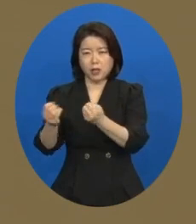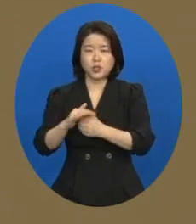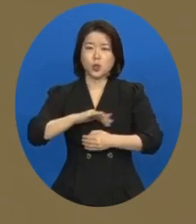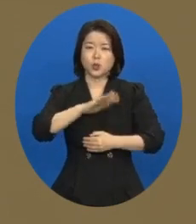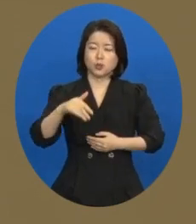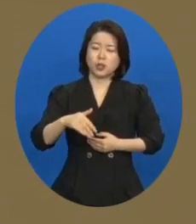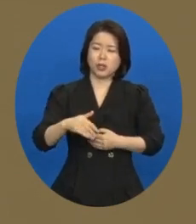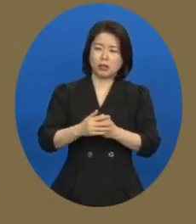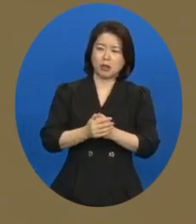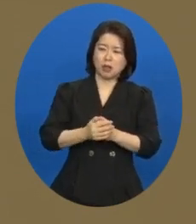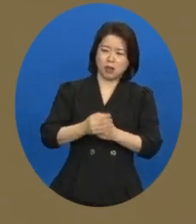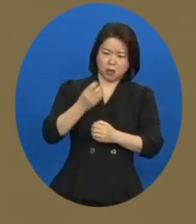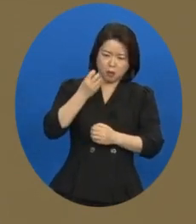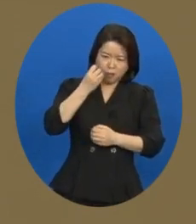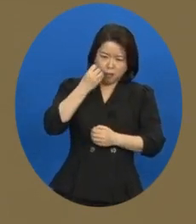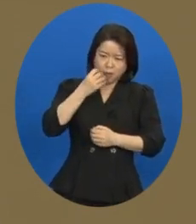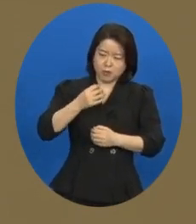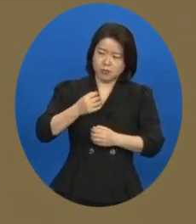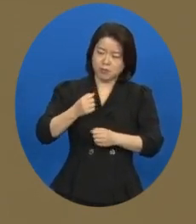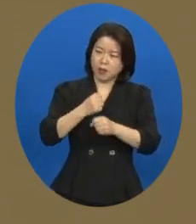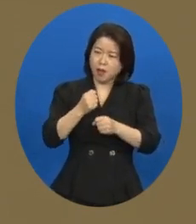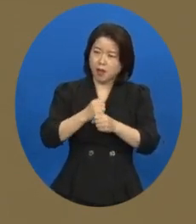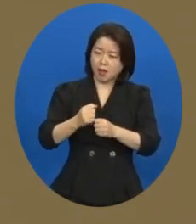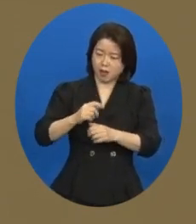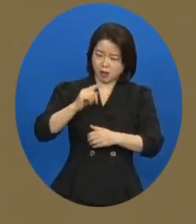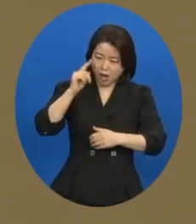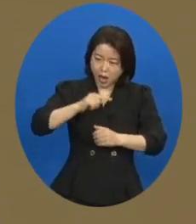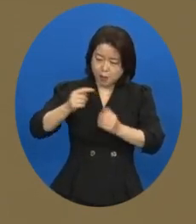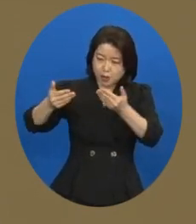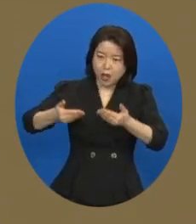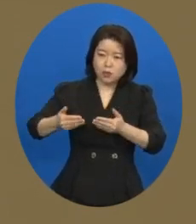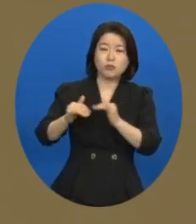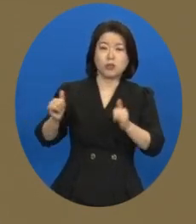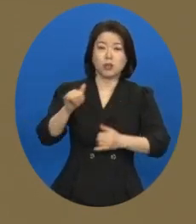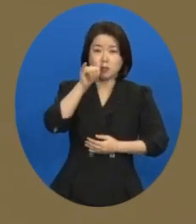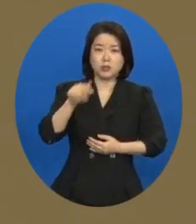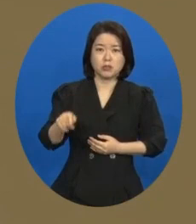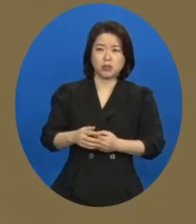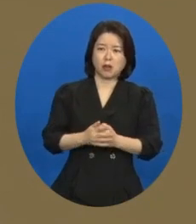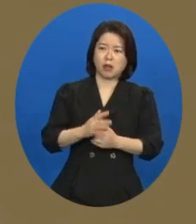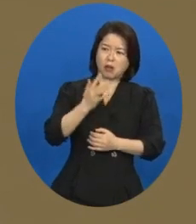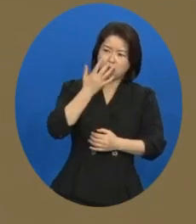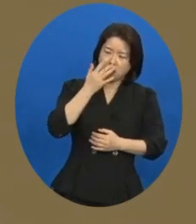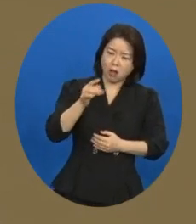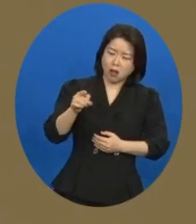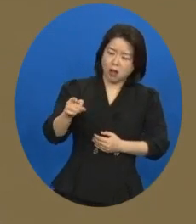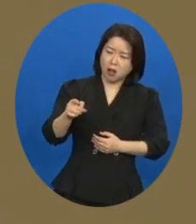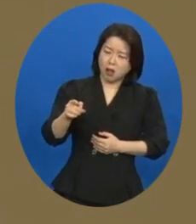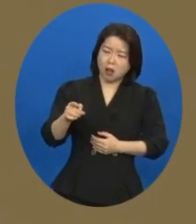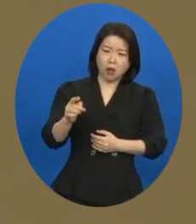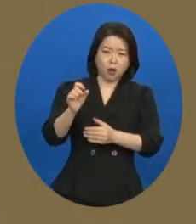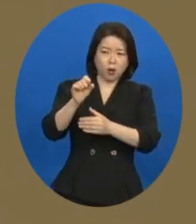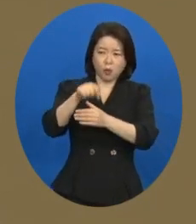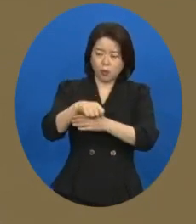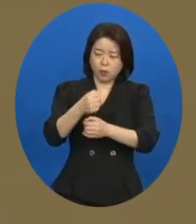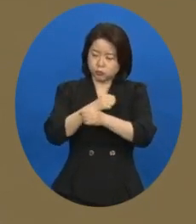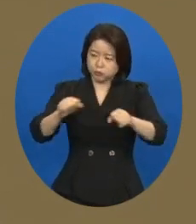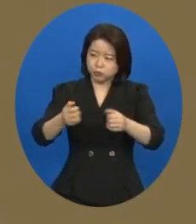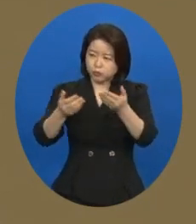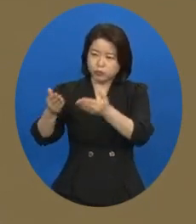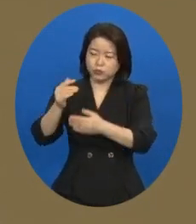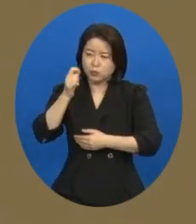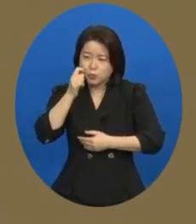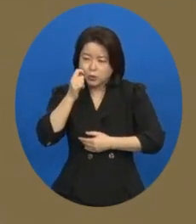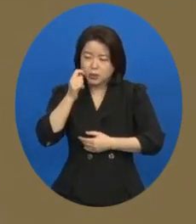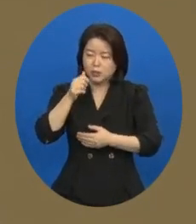우리에게 말도 안 되게 악하게 대하는 사람들, 도무지 용납할 수 없는 그런 죄를